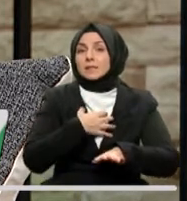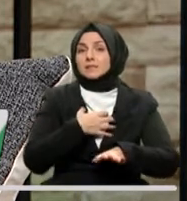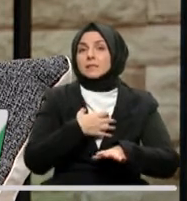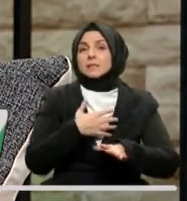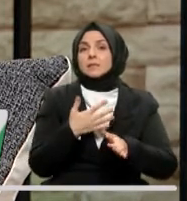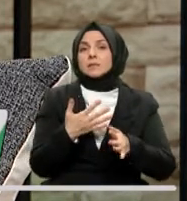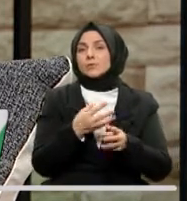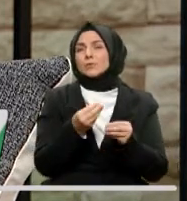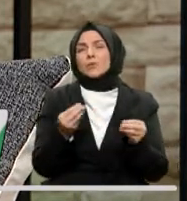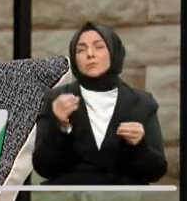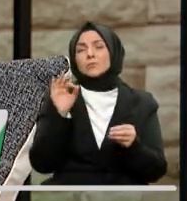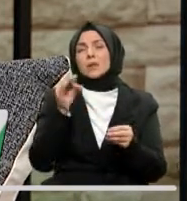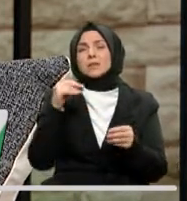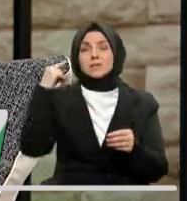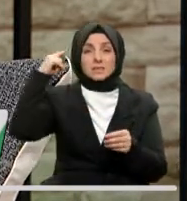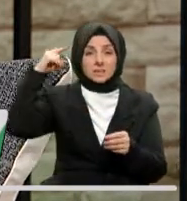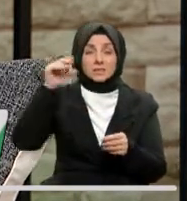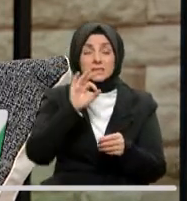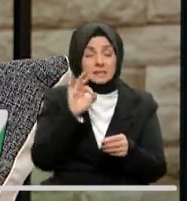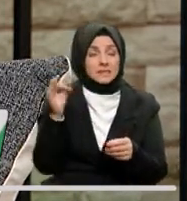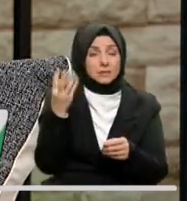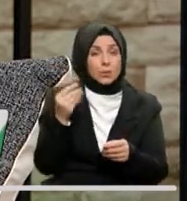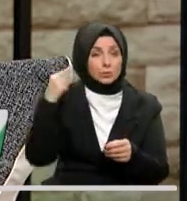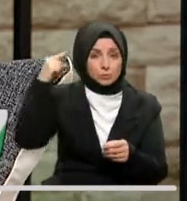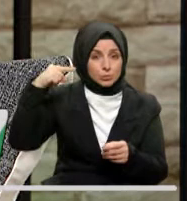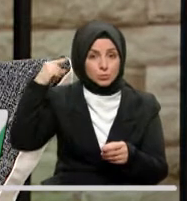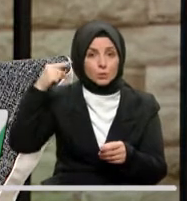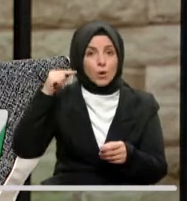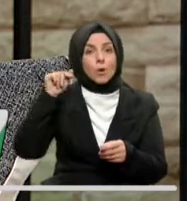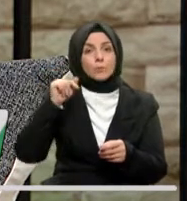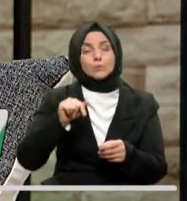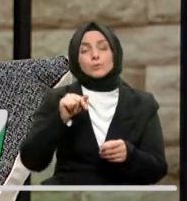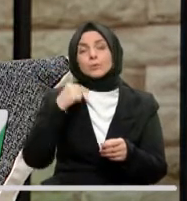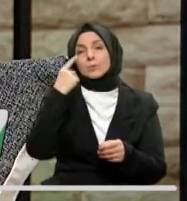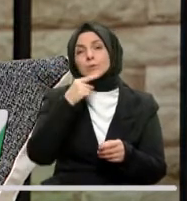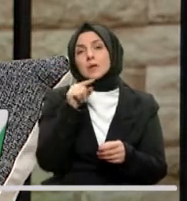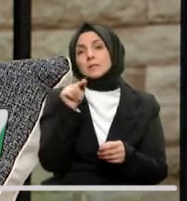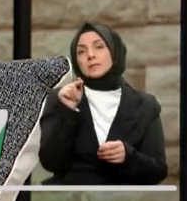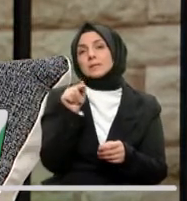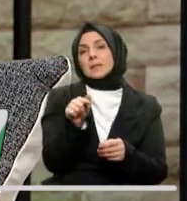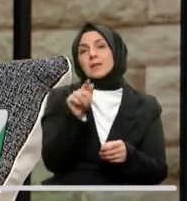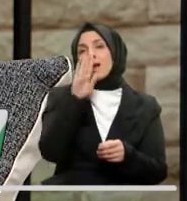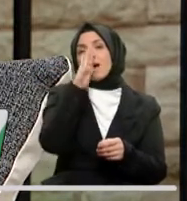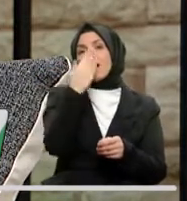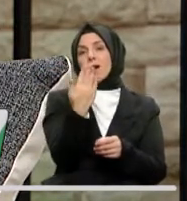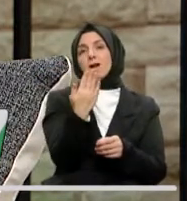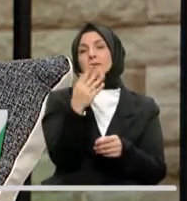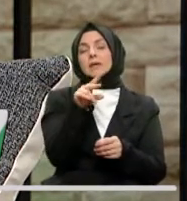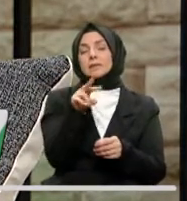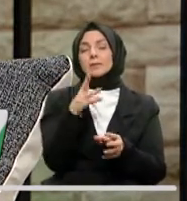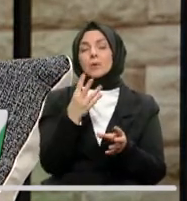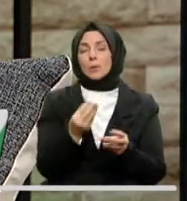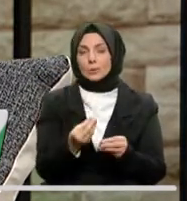algılarıyla Yükle o kadar değersizlik algılarıyla yüklü ki size aslında bir ayna görevi kusuyor ya sizi eleştirirken